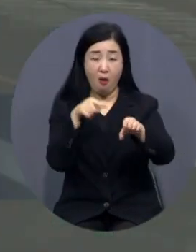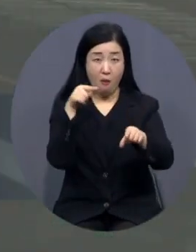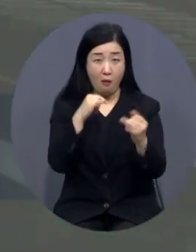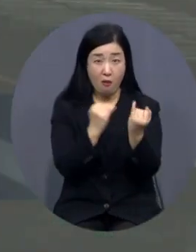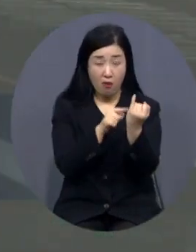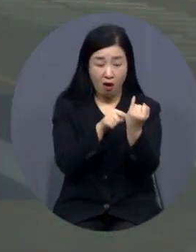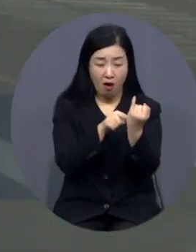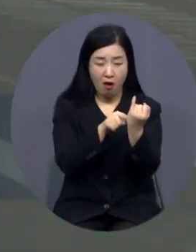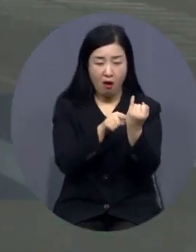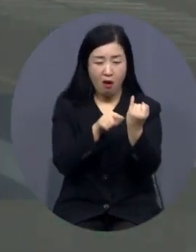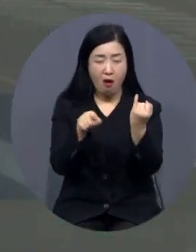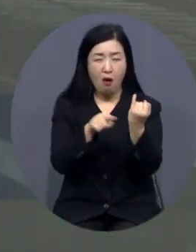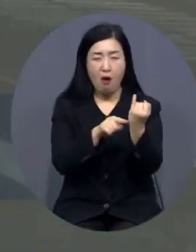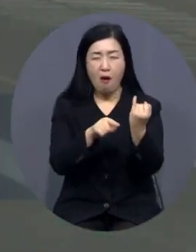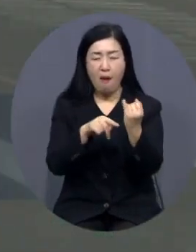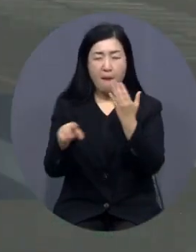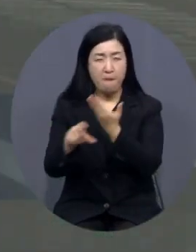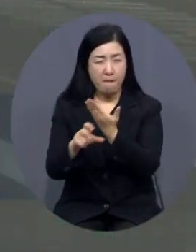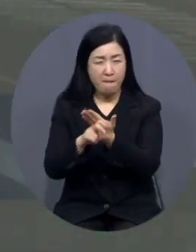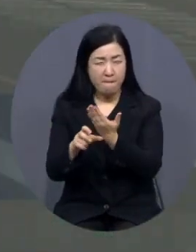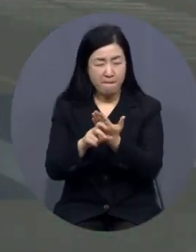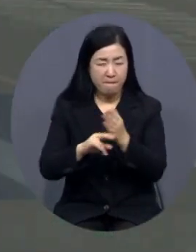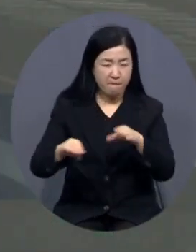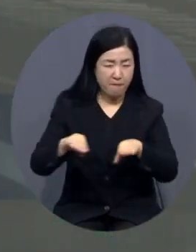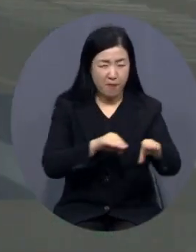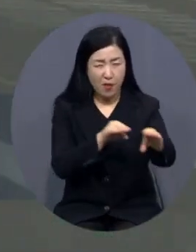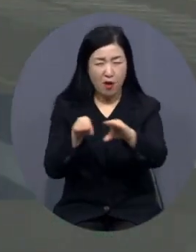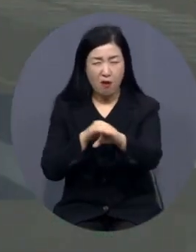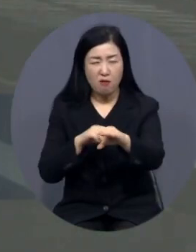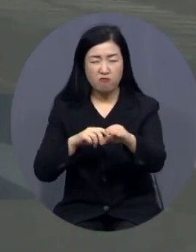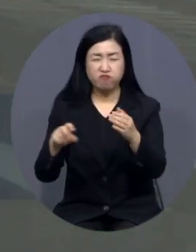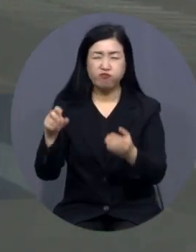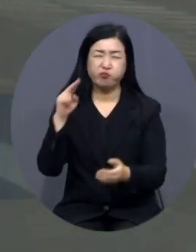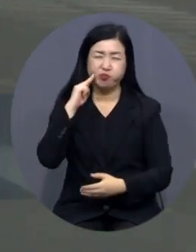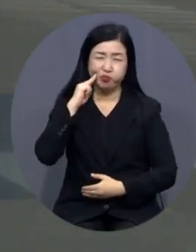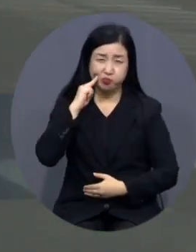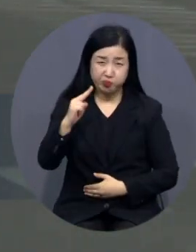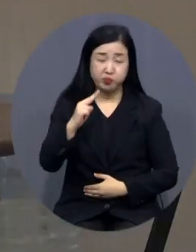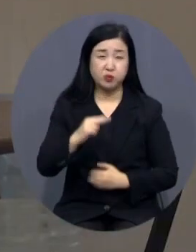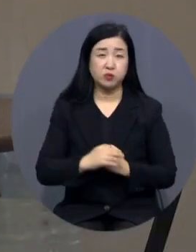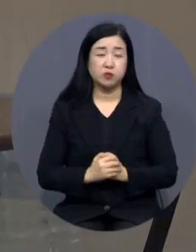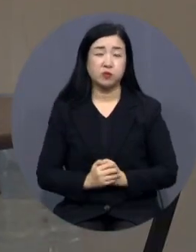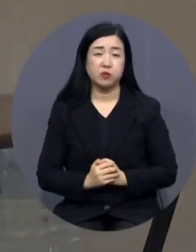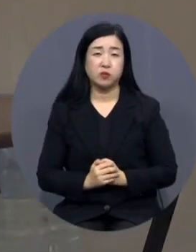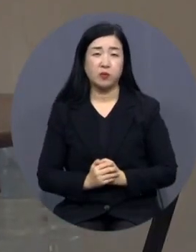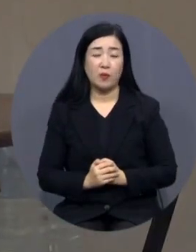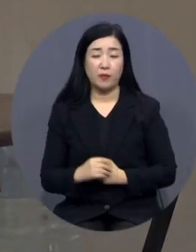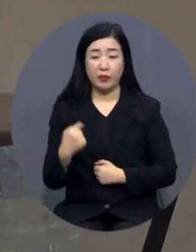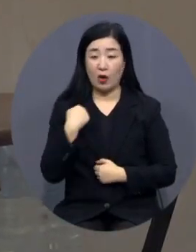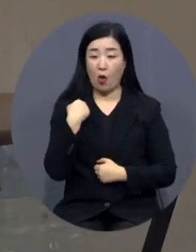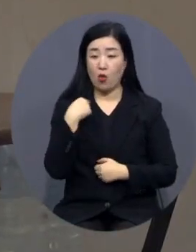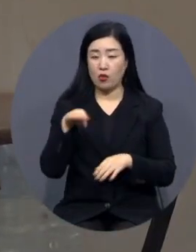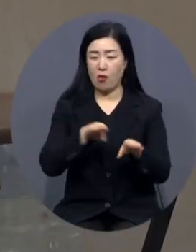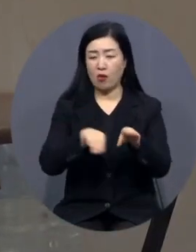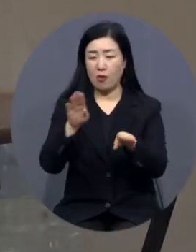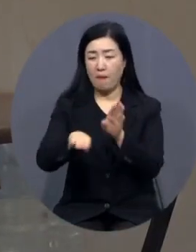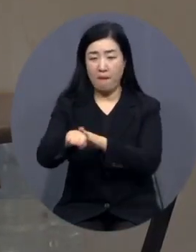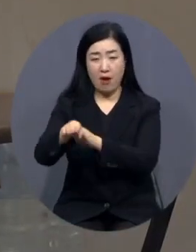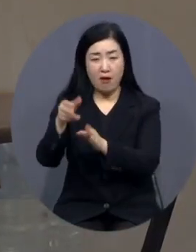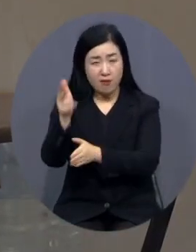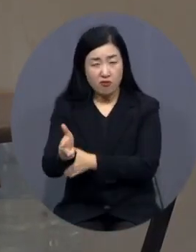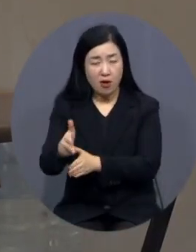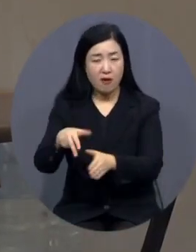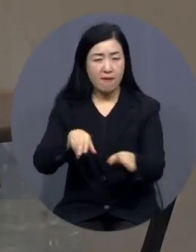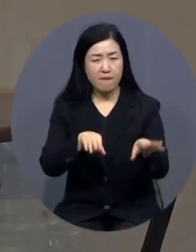그 여자가 신호위반을 하고 갑자기 막 난폭운전이 엄청 심해진 거예요. 제가 이쪽으로 세우라고 계속